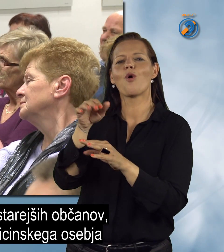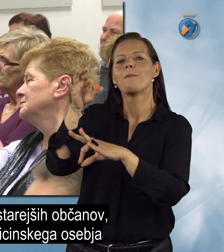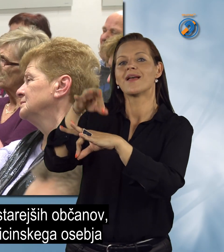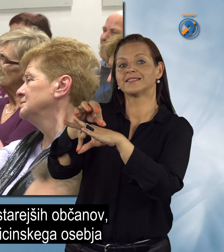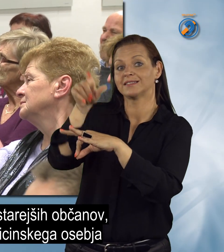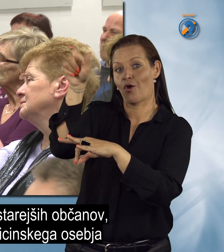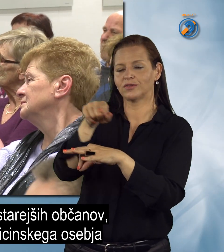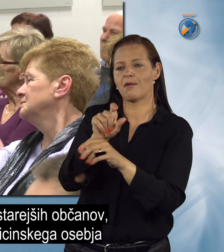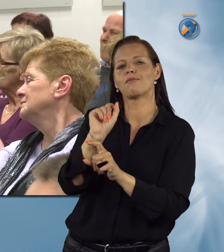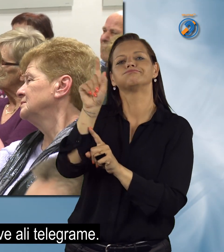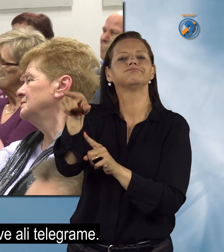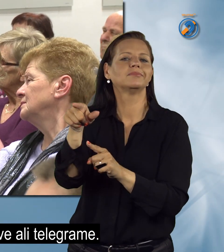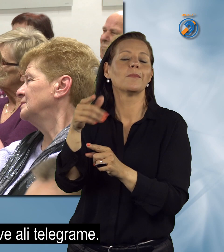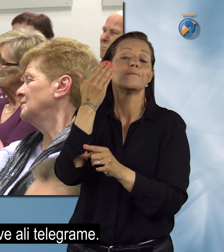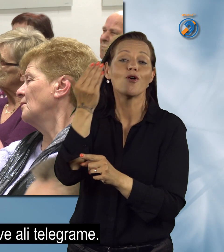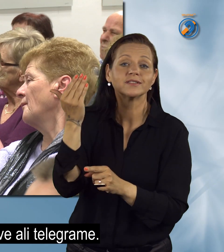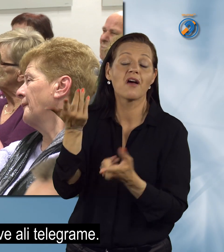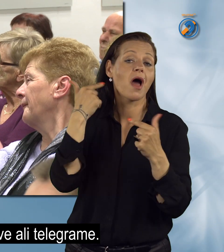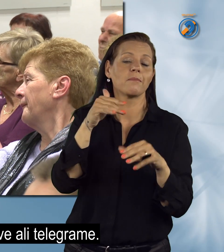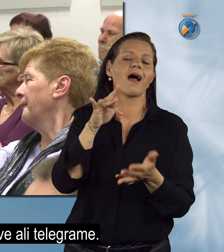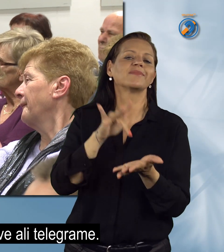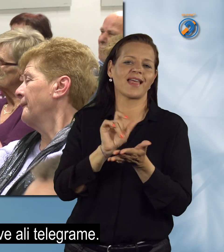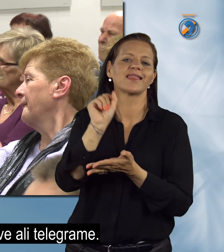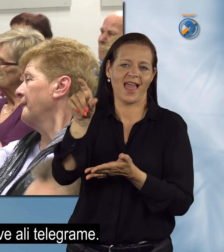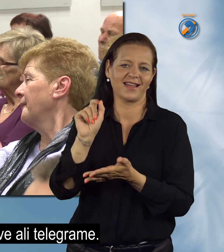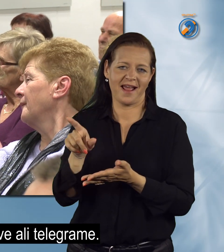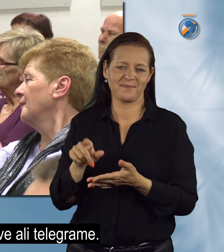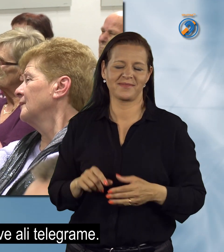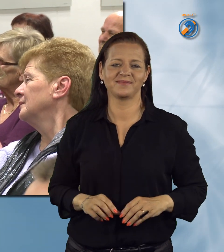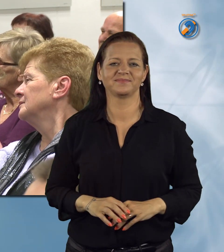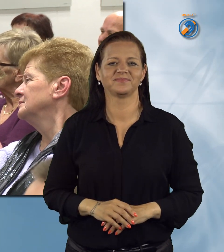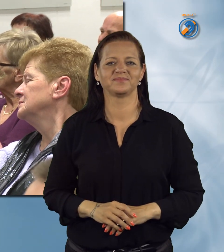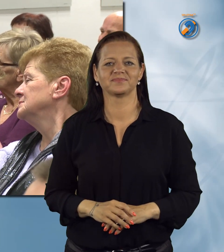medicinskega osebja pošiljajo pozdrave ali telegrame.